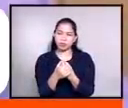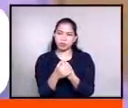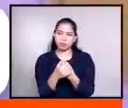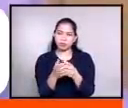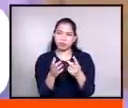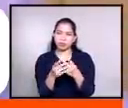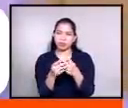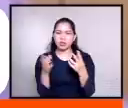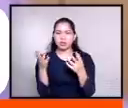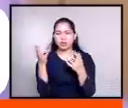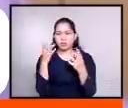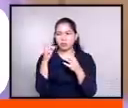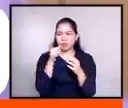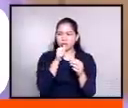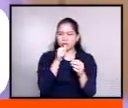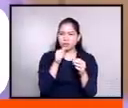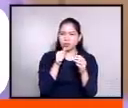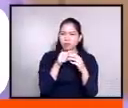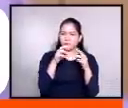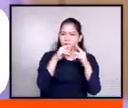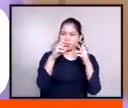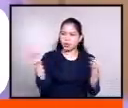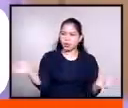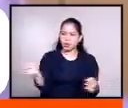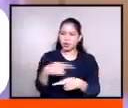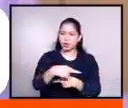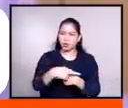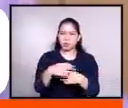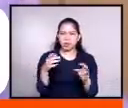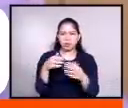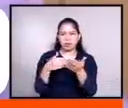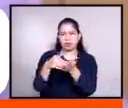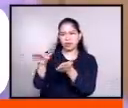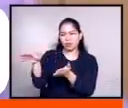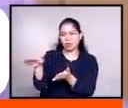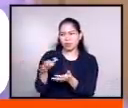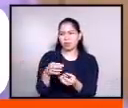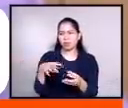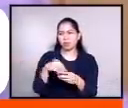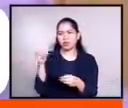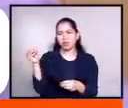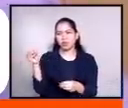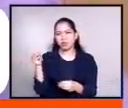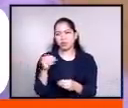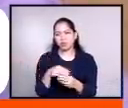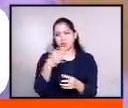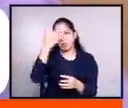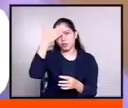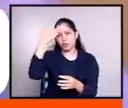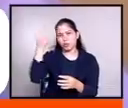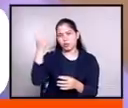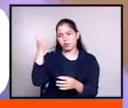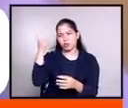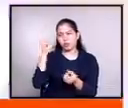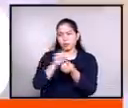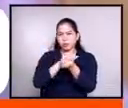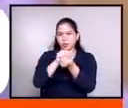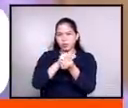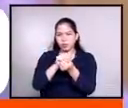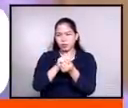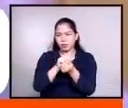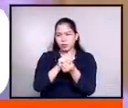Naglilinis po ako sa kwarto niya. Bigla po akong pinalabas. Tapos nakalimutan ko pong ilabas yung